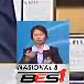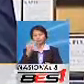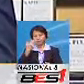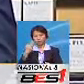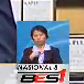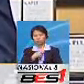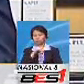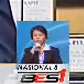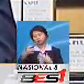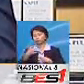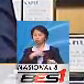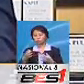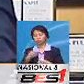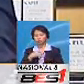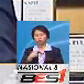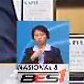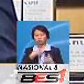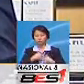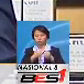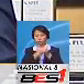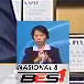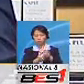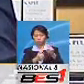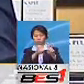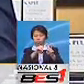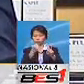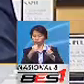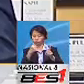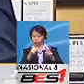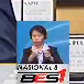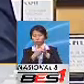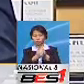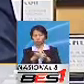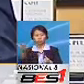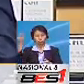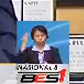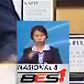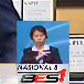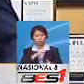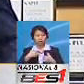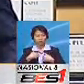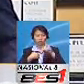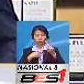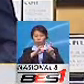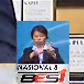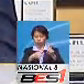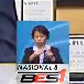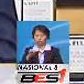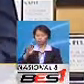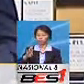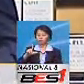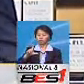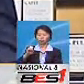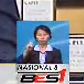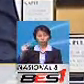kita tidak sewenang-wenang kita ada menurut pada tahun 2010 menurut mantan menteri kita ada lebih 2 juta Blok E di mana